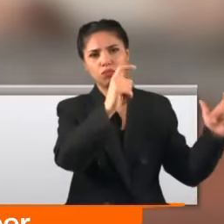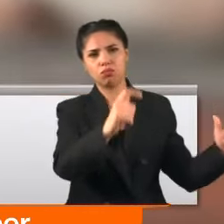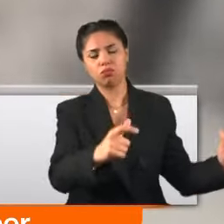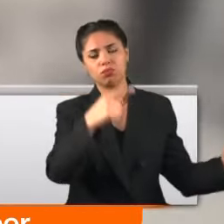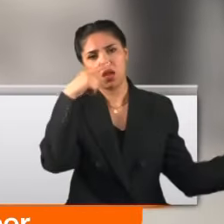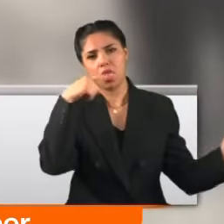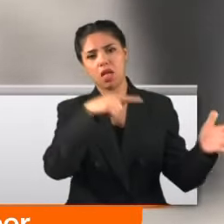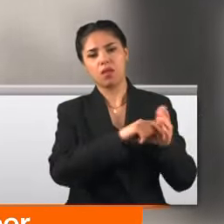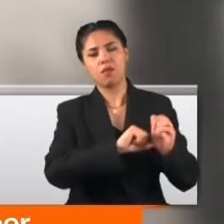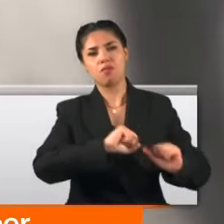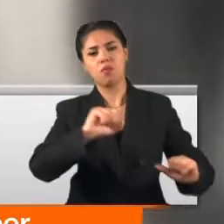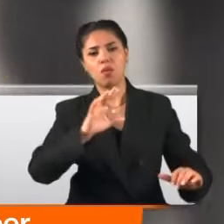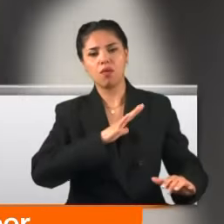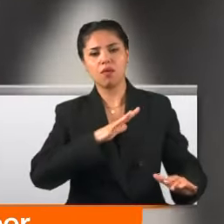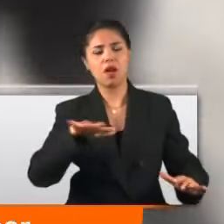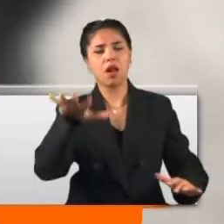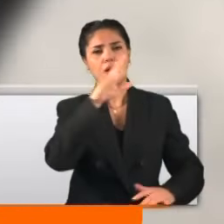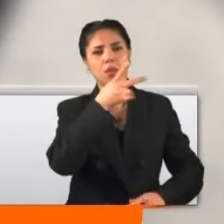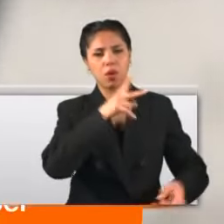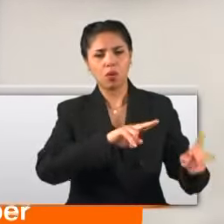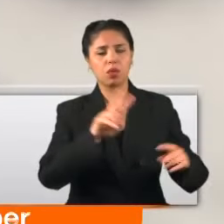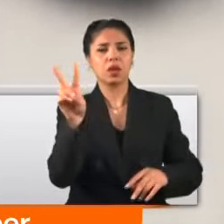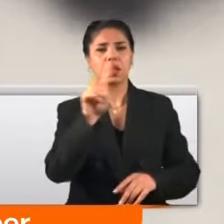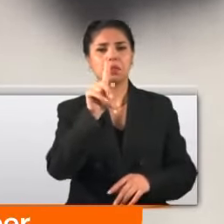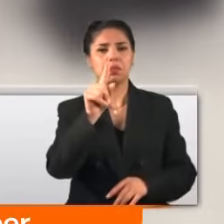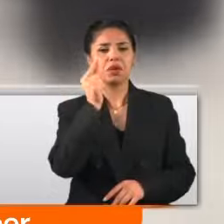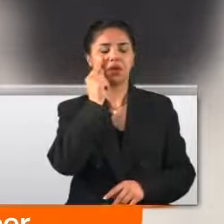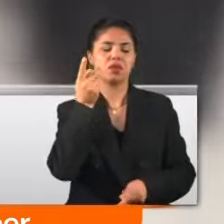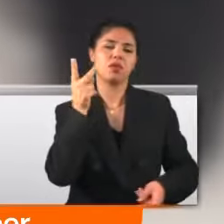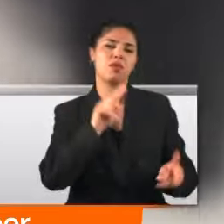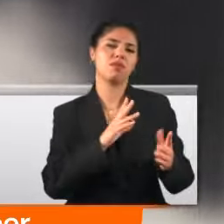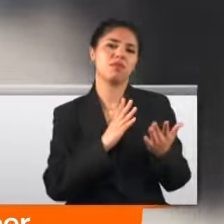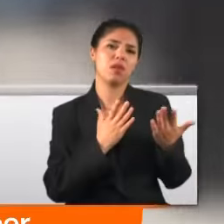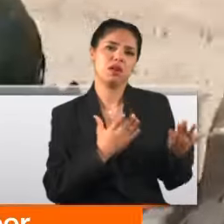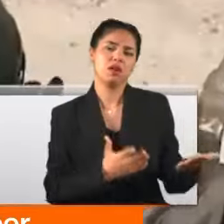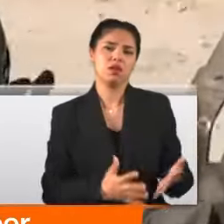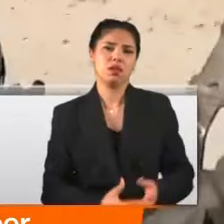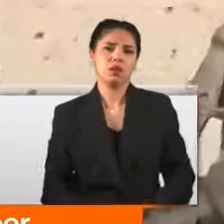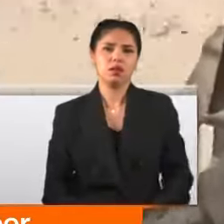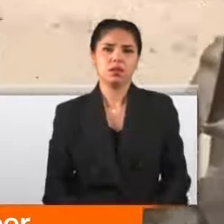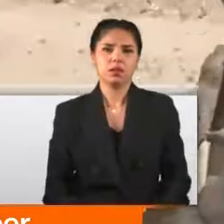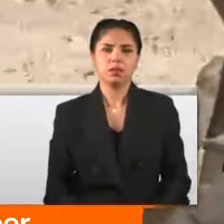oldu, kan gövdeyi götürdü, en az 21 kişi hayatını kaybetti.